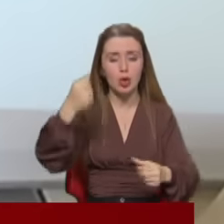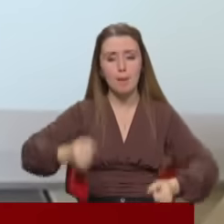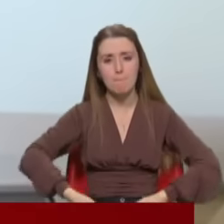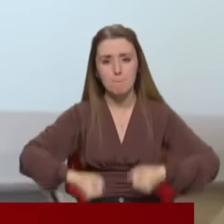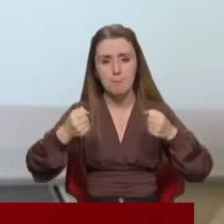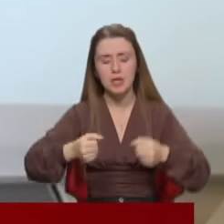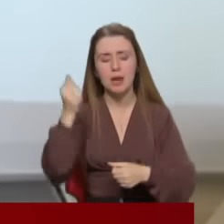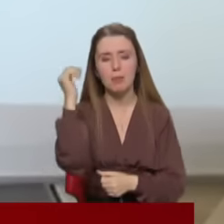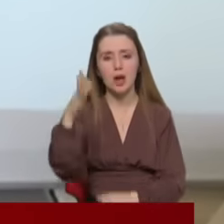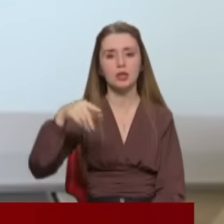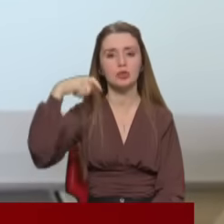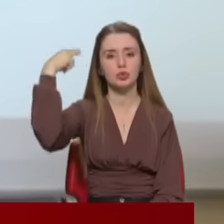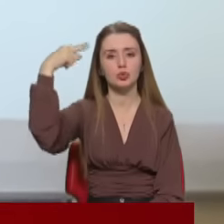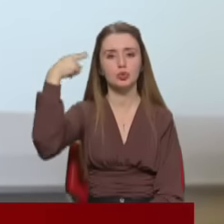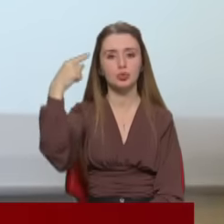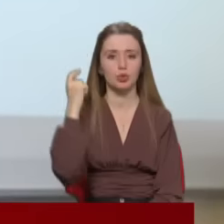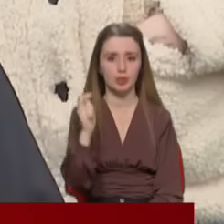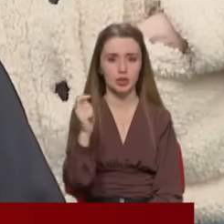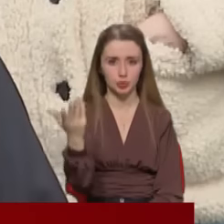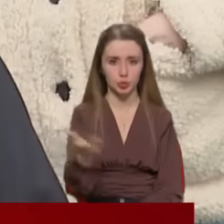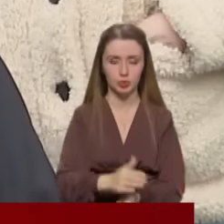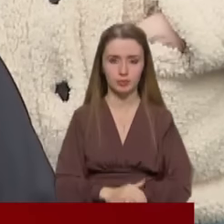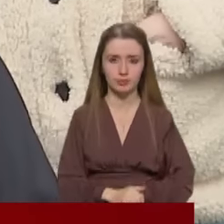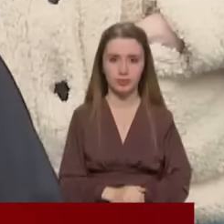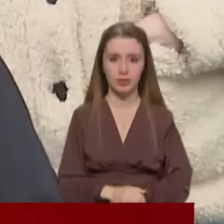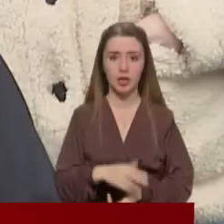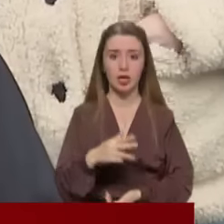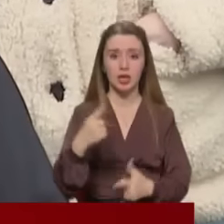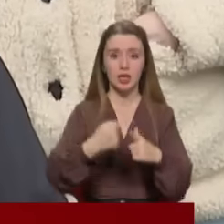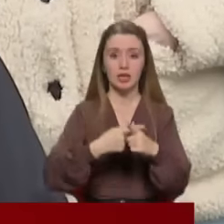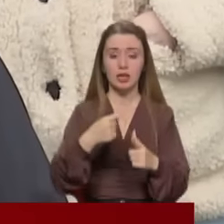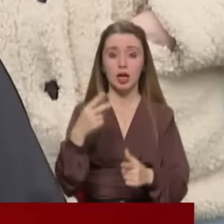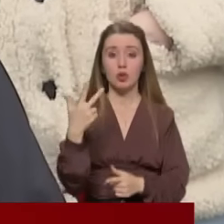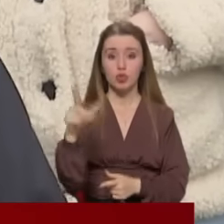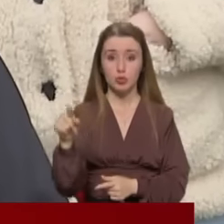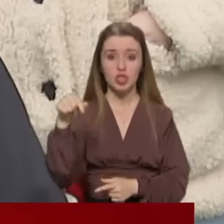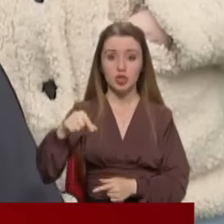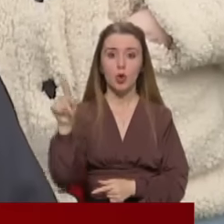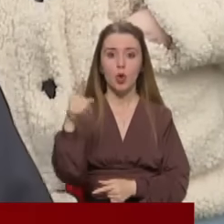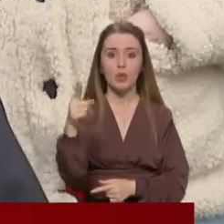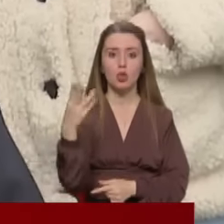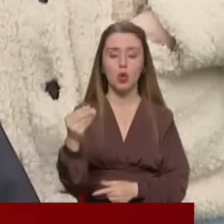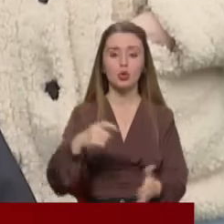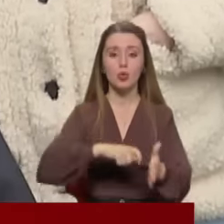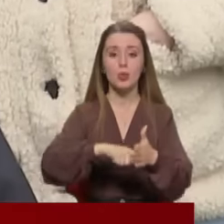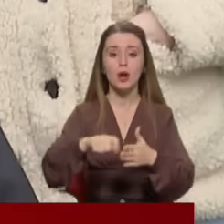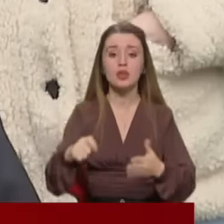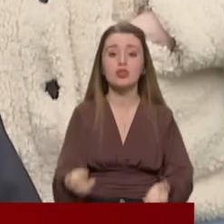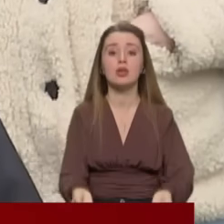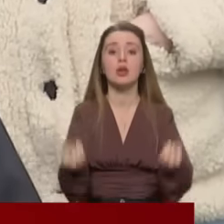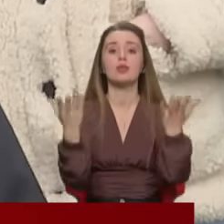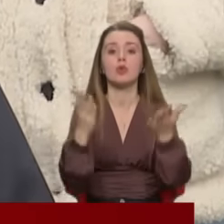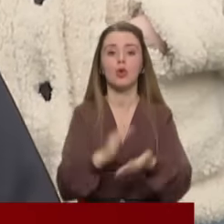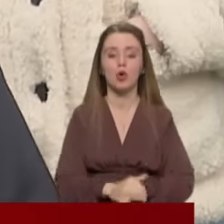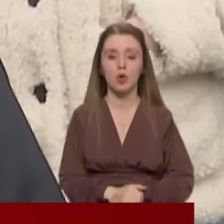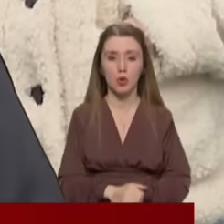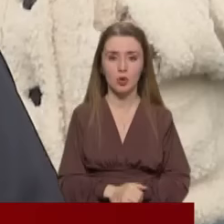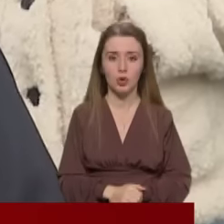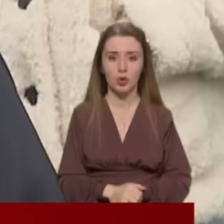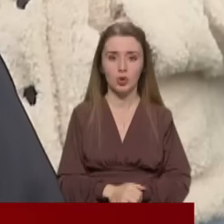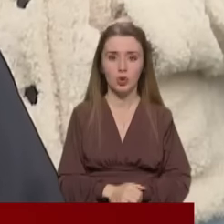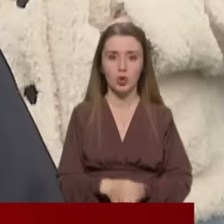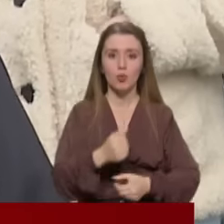pazardaki fiyatları düşünmek zorunda bırakılıyorlar. Kiram 3000 iken 10.000 veriyorum şu anda. Bu maaşla geçinemiyorum. Dolayısıyla